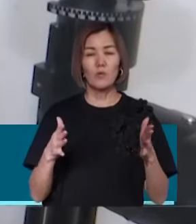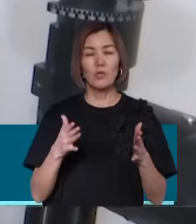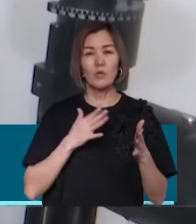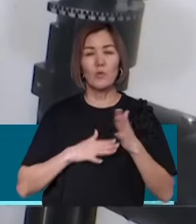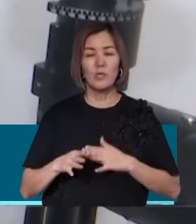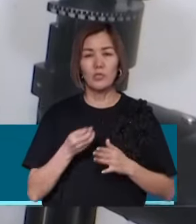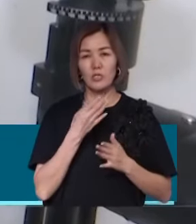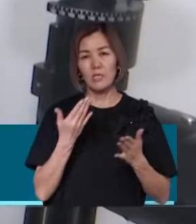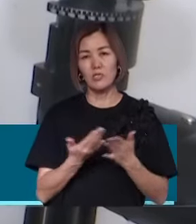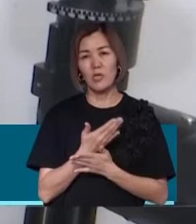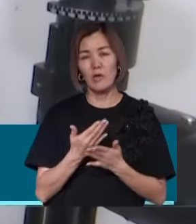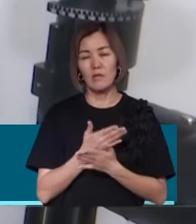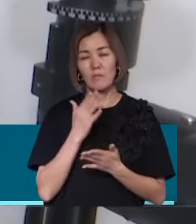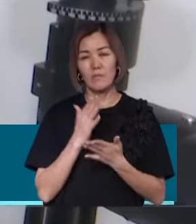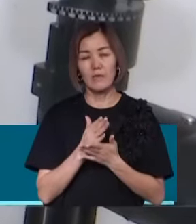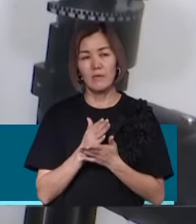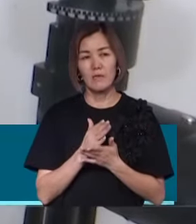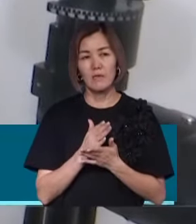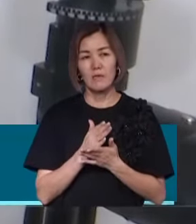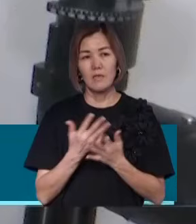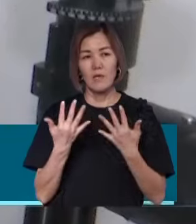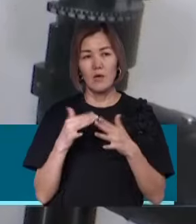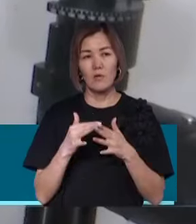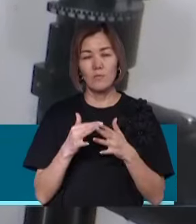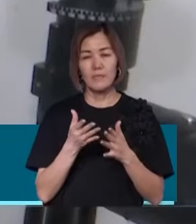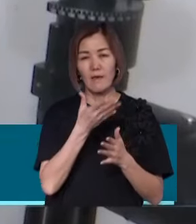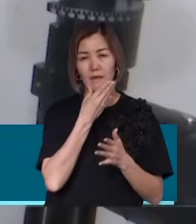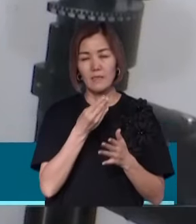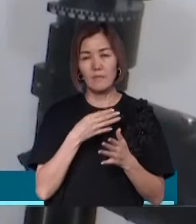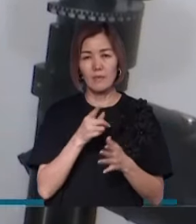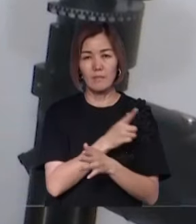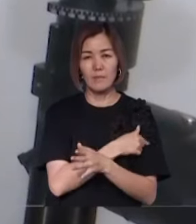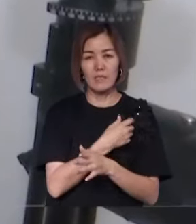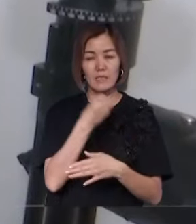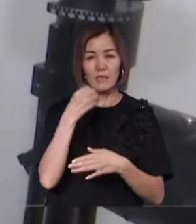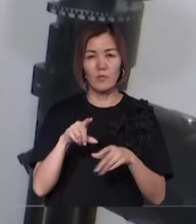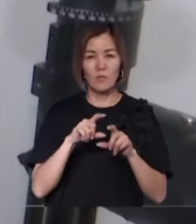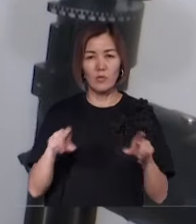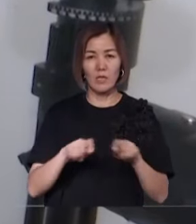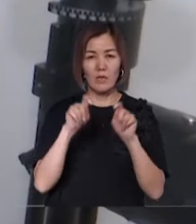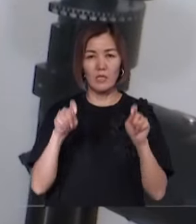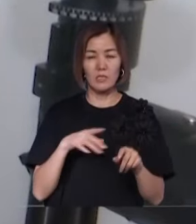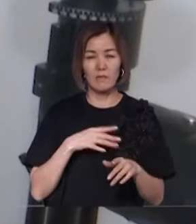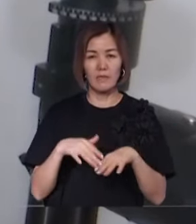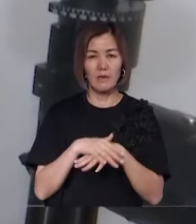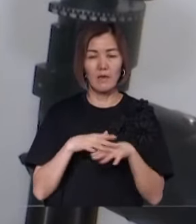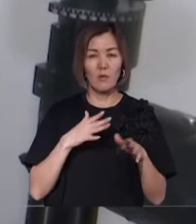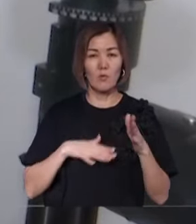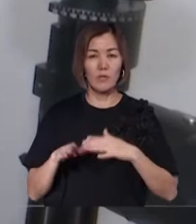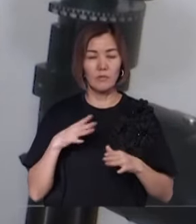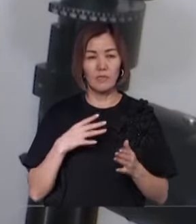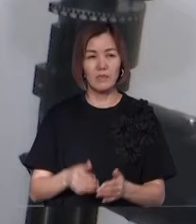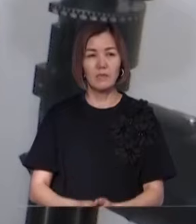қуанышты жағдай болып жатыр. Ауылымызда міне осындай медициналық орталық ашылып, бүкіл халық қуанып